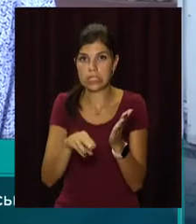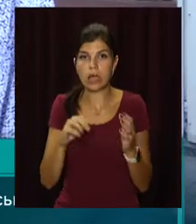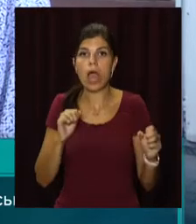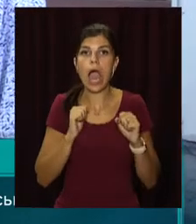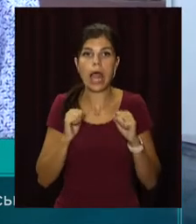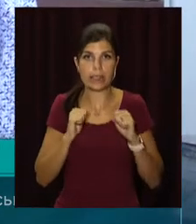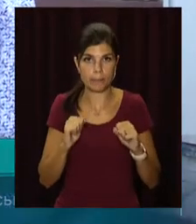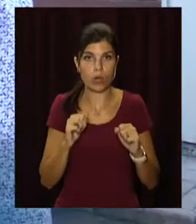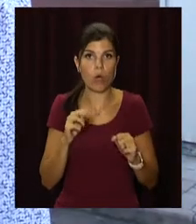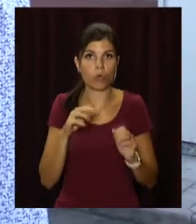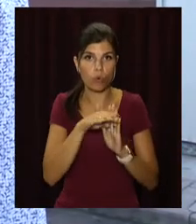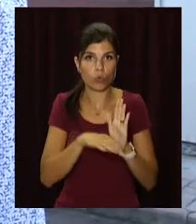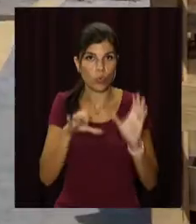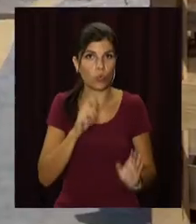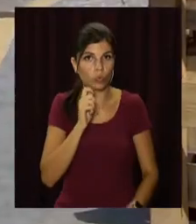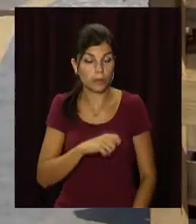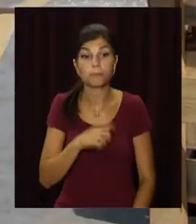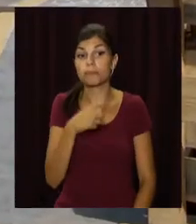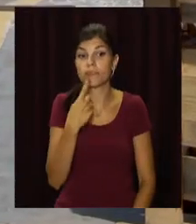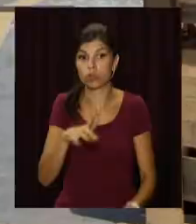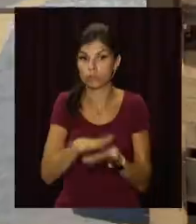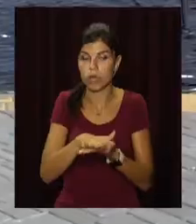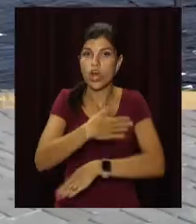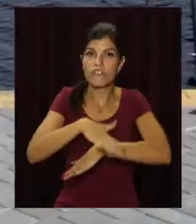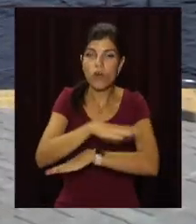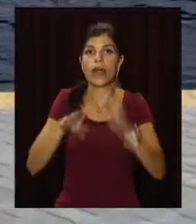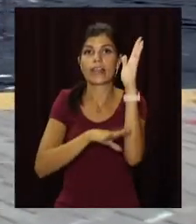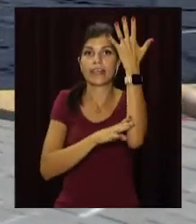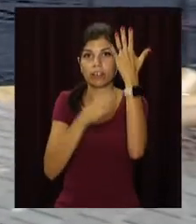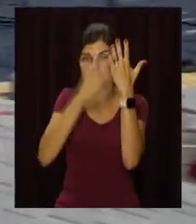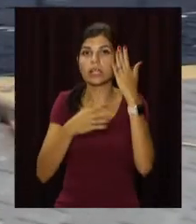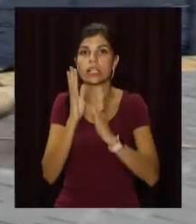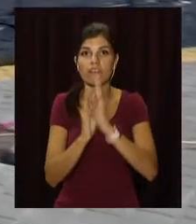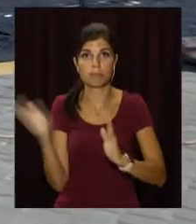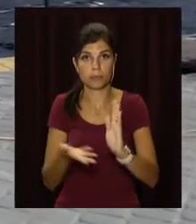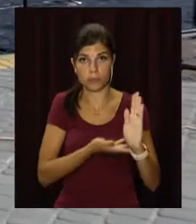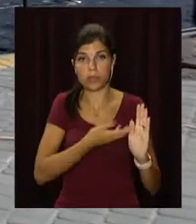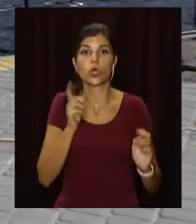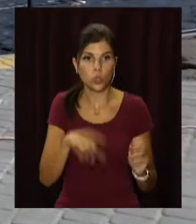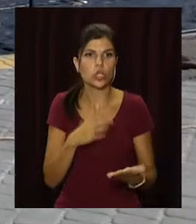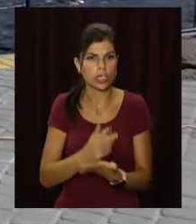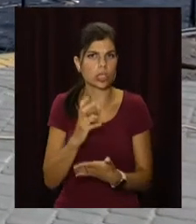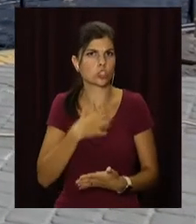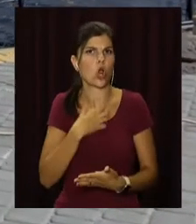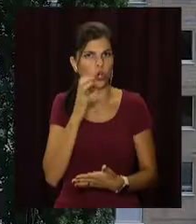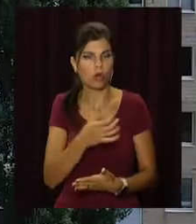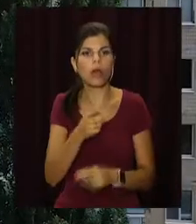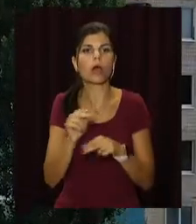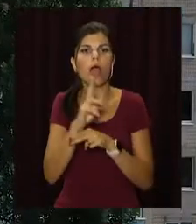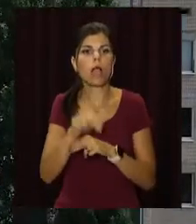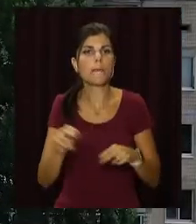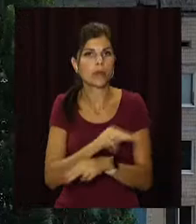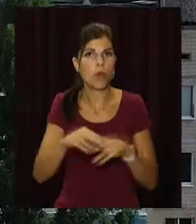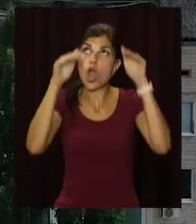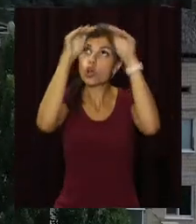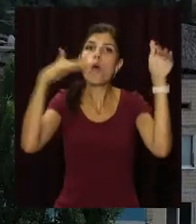статті Адмінкодексу України. Крім того, щодня бригади комунальників прибирають двори, підрізають дерева, косять траву. Тривають у місті і більш